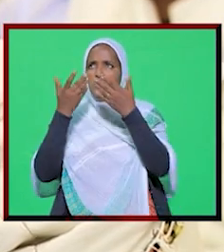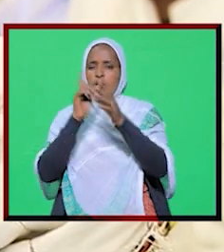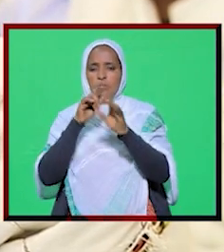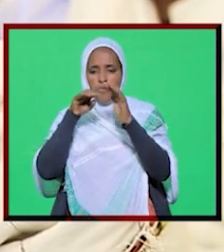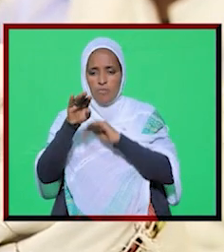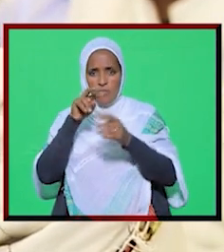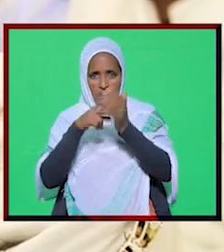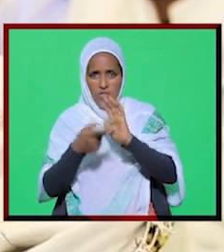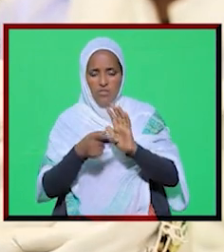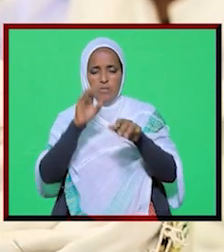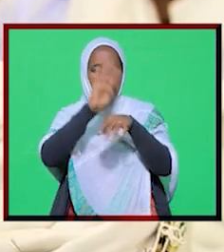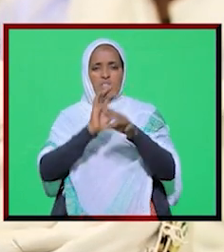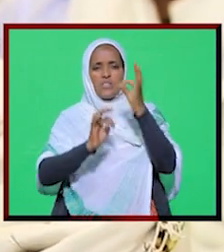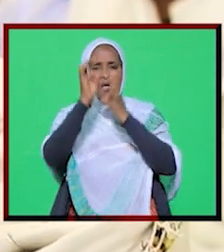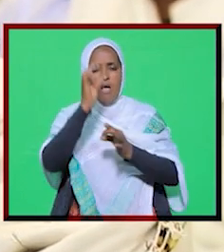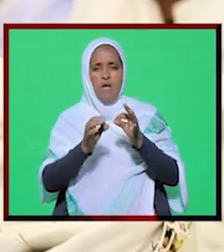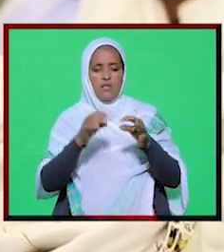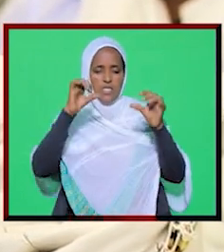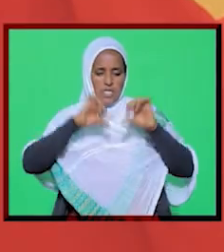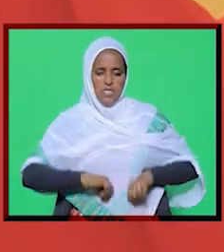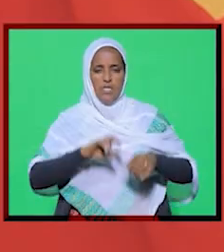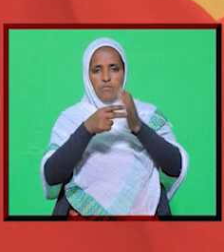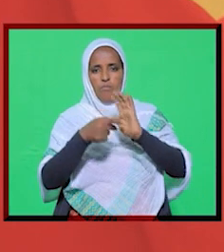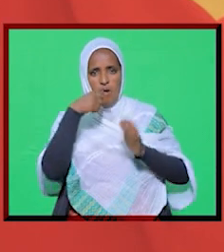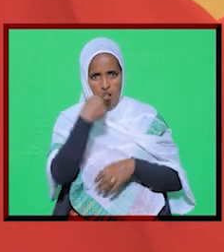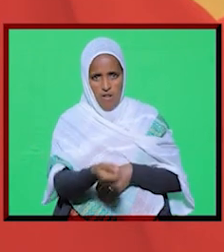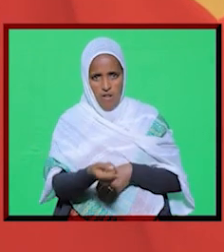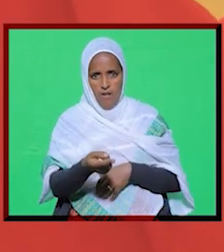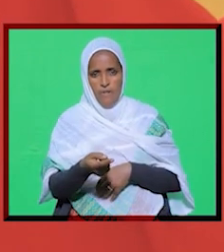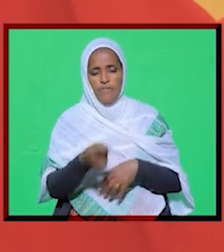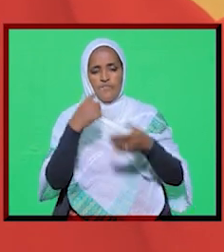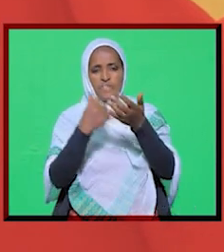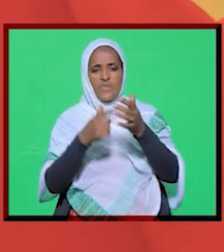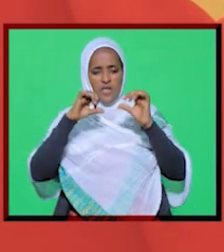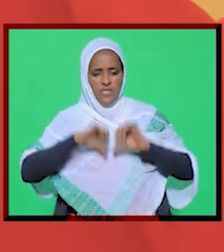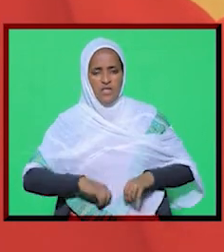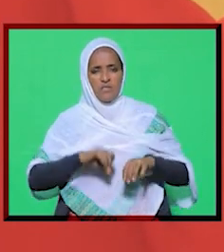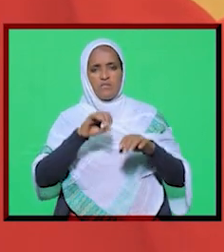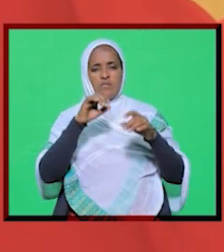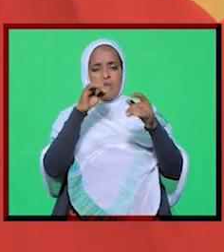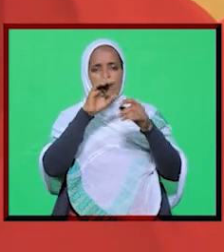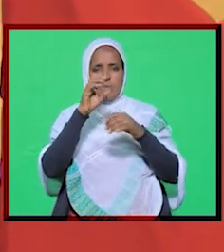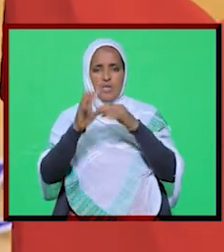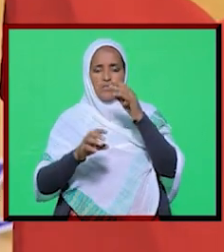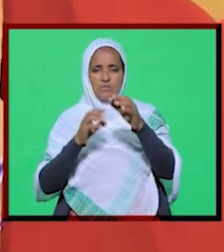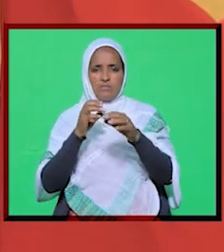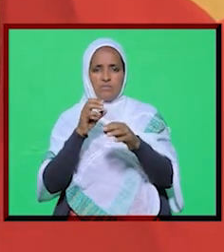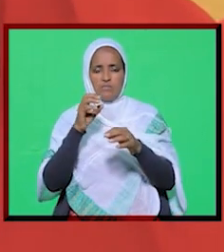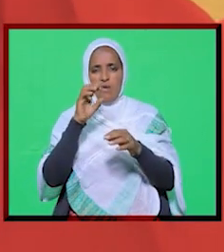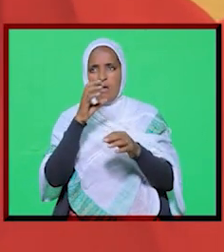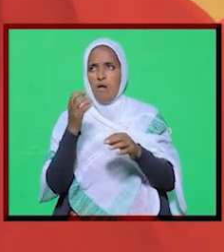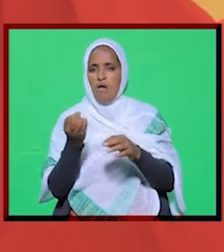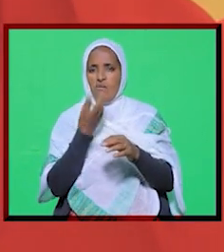ምኑን ንስሐ እንገባለን ማለት በቤተ ክርስቲያን ታሪክ እንደውም ክደት ነው። ክደት ዶናቲዝም የሚባል ክደት አለ። በዚህ በሰሜን